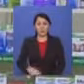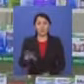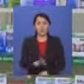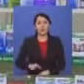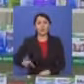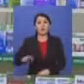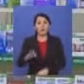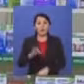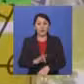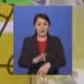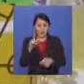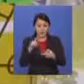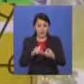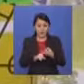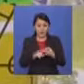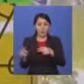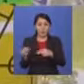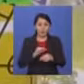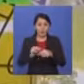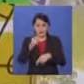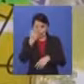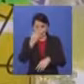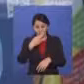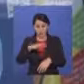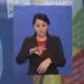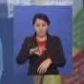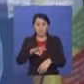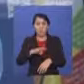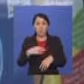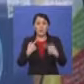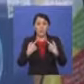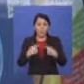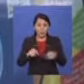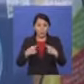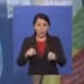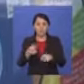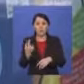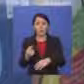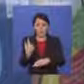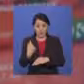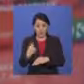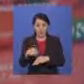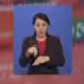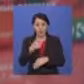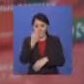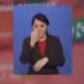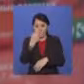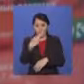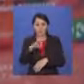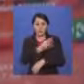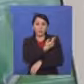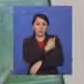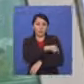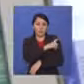Облыста енді коронавирусты емдеуге арналған дәрілерді нарықтағы бағадан арзанырақ сатып алуға болады. Ол үшін дәрілік заттар мен